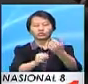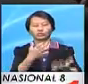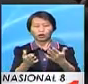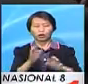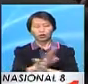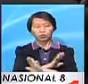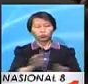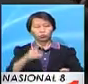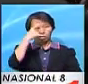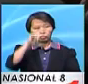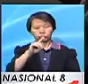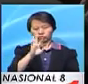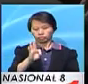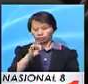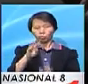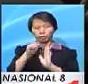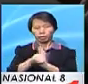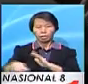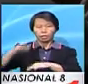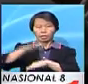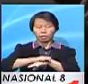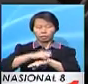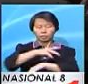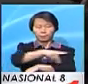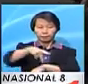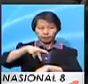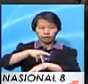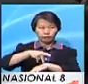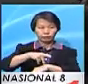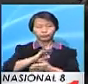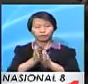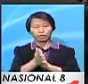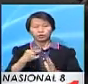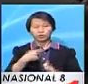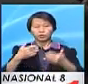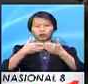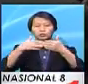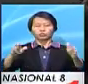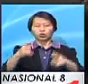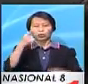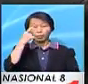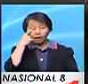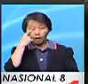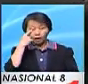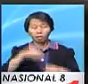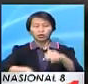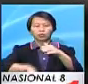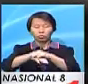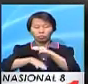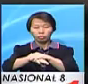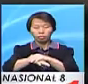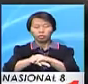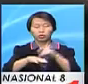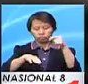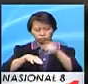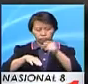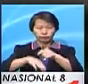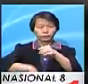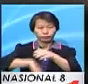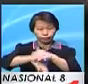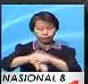bukan kepada 90 minit kita atas padang dalam liga saja. So kita kena buka mata, bola sepak perlu sedar bahawa ia adalah